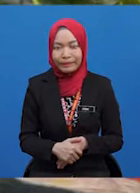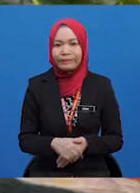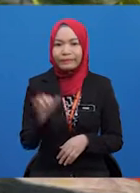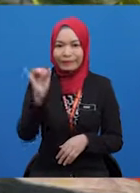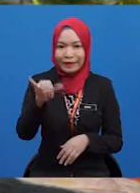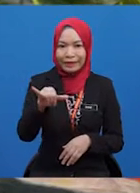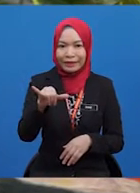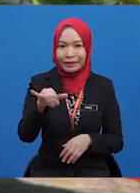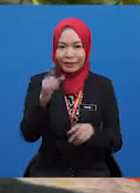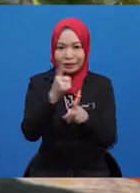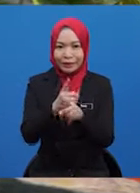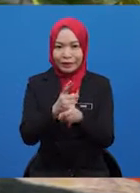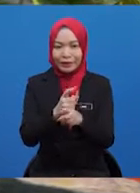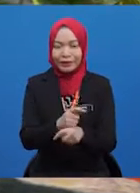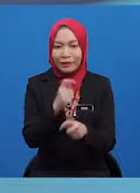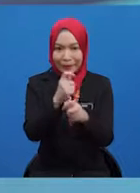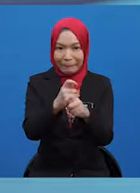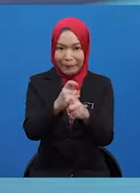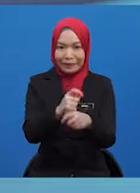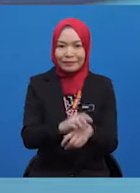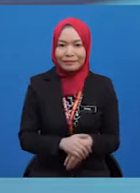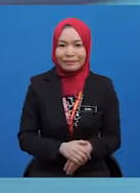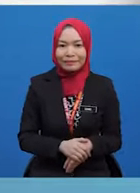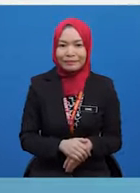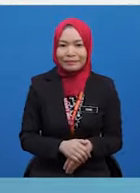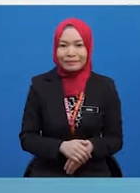Ya, tepat sekali murid-murid.